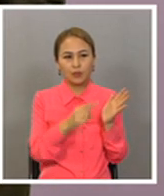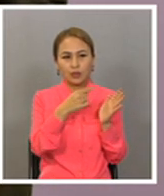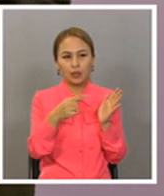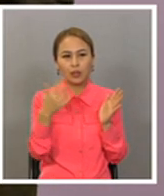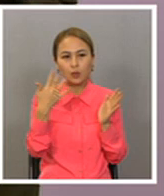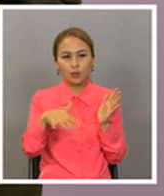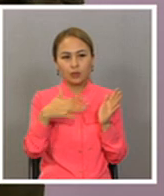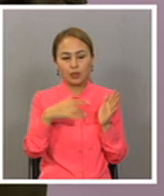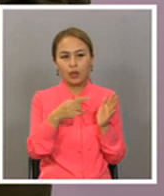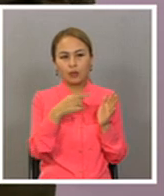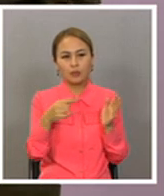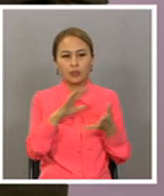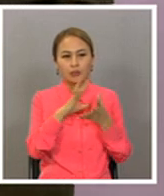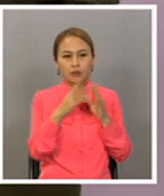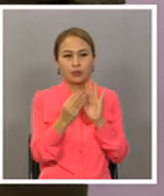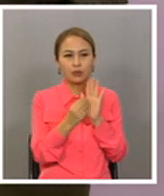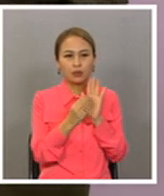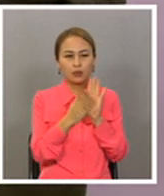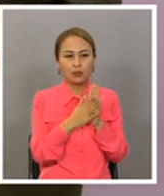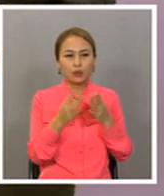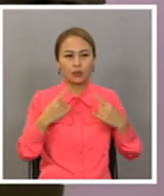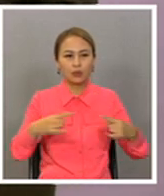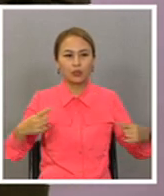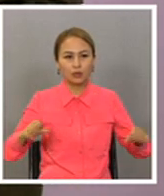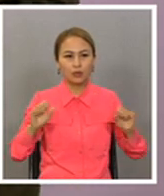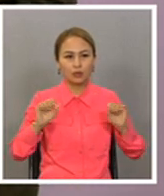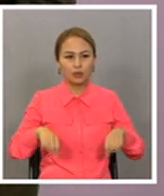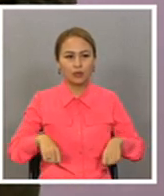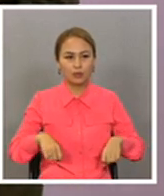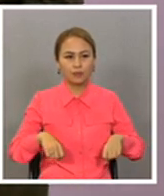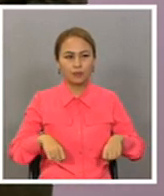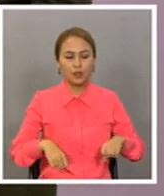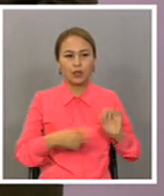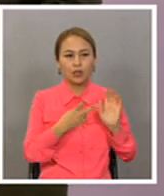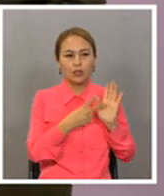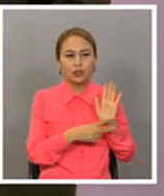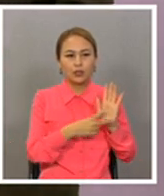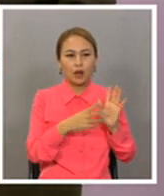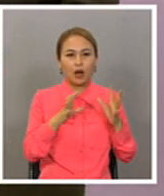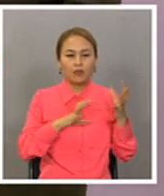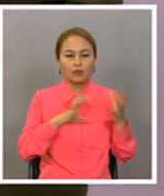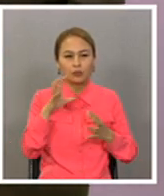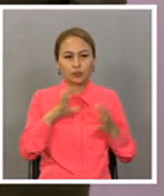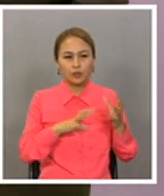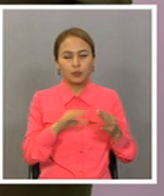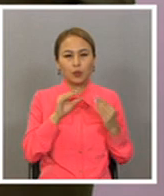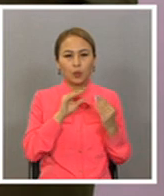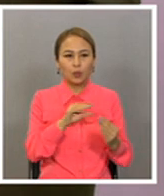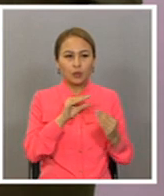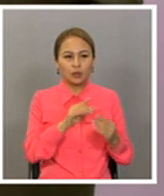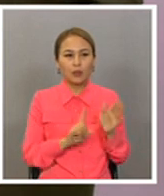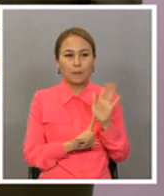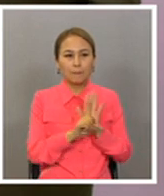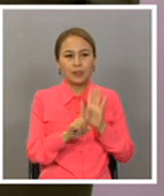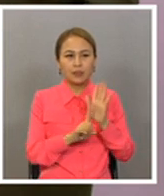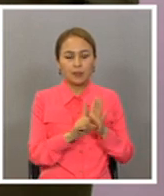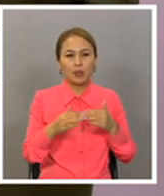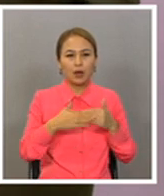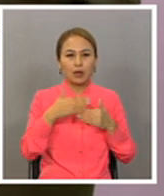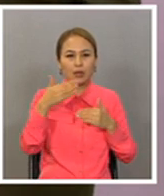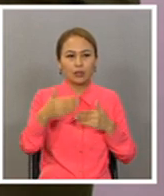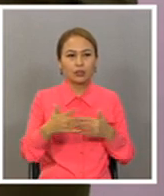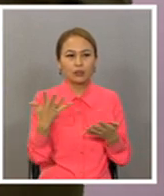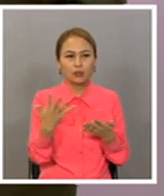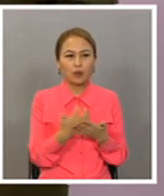50-дің айырмасы түріндегі өрнекті құрып алдық. Автобус пен көліктің бастапқы арақашықтығын